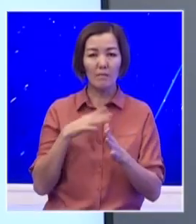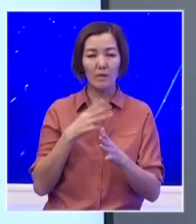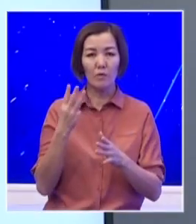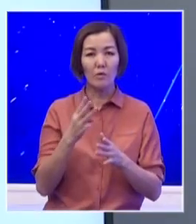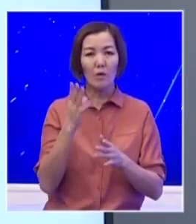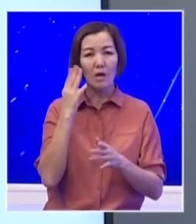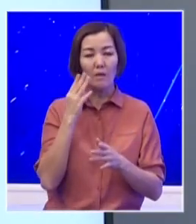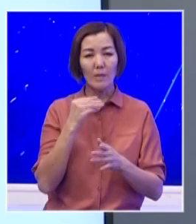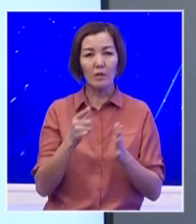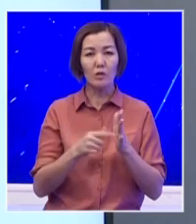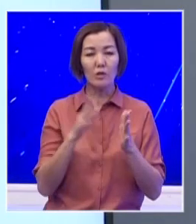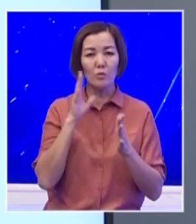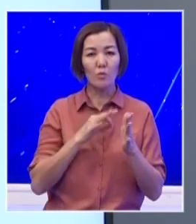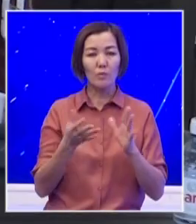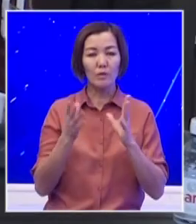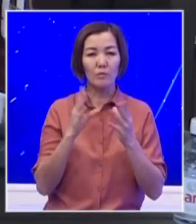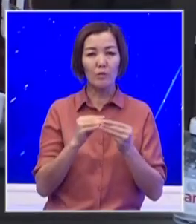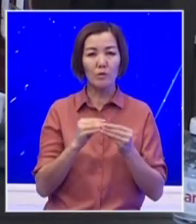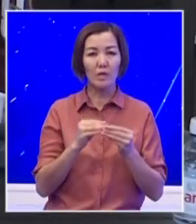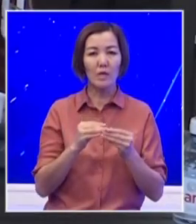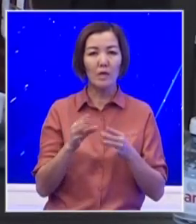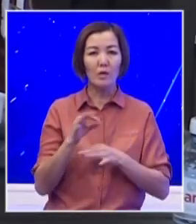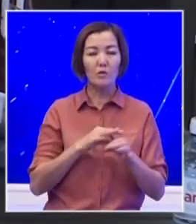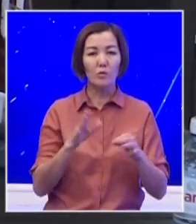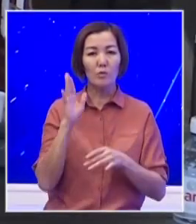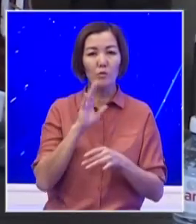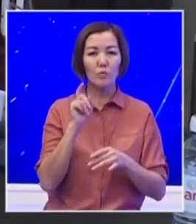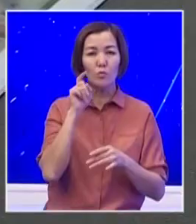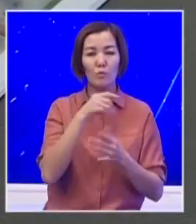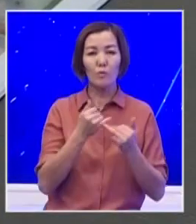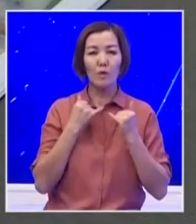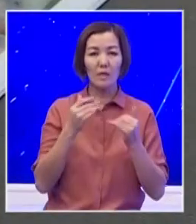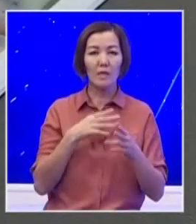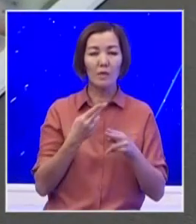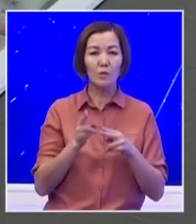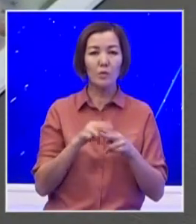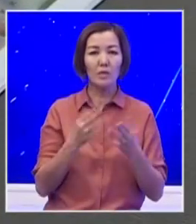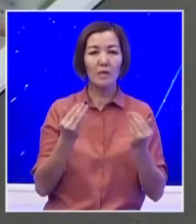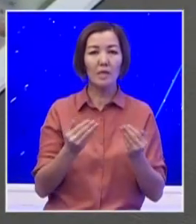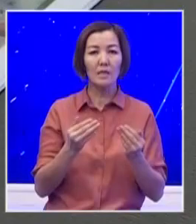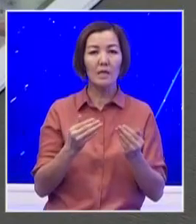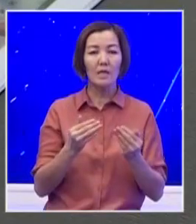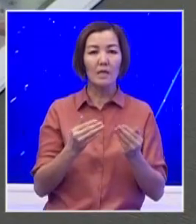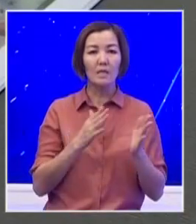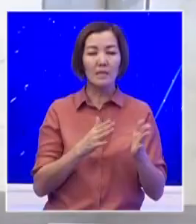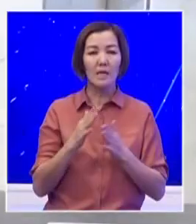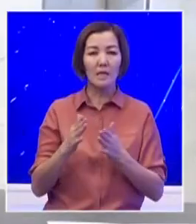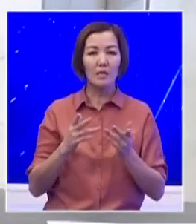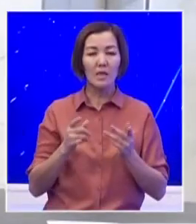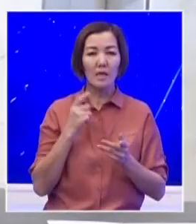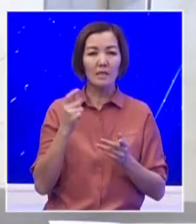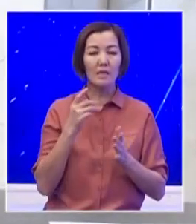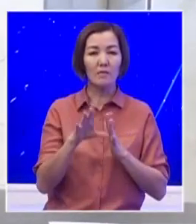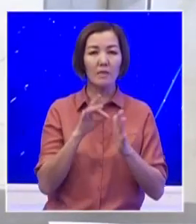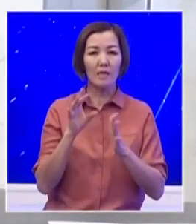үшеуі Алматы және Жетісу облысынан. Яғни аталған жоба су үнемдеуге бағытталған. Сондықтан мамандар критерийлерге сай шаруаларды